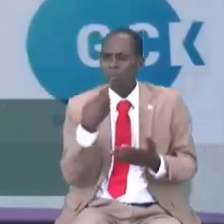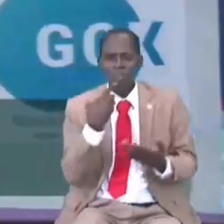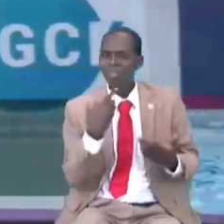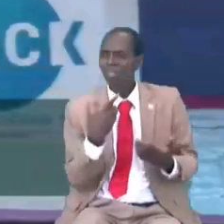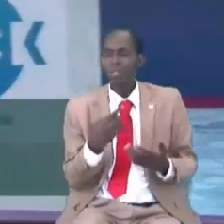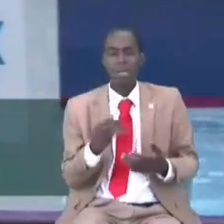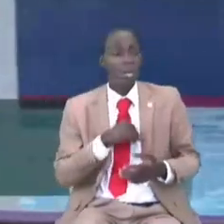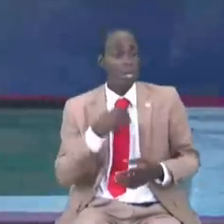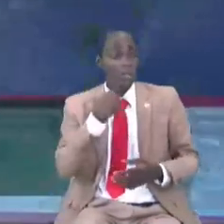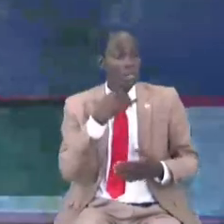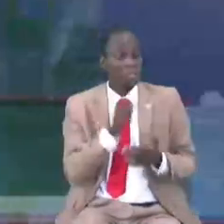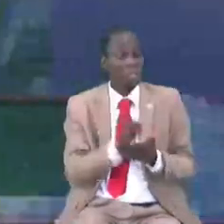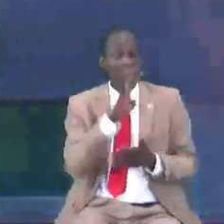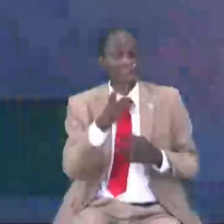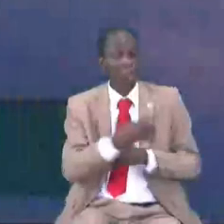détruite.